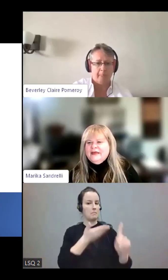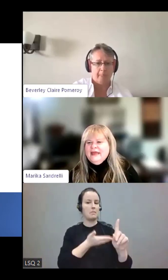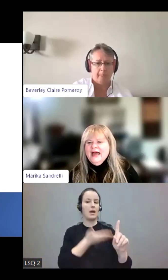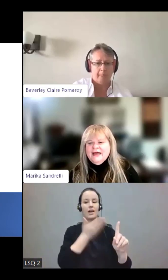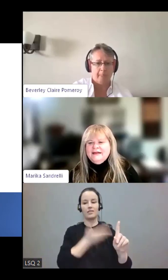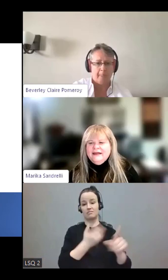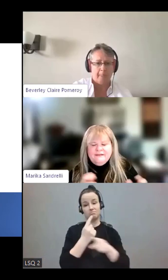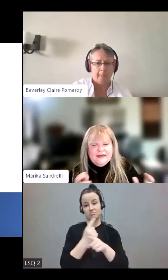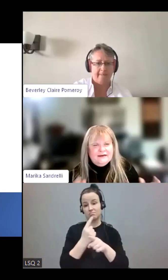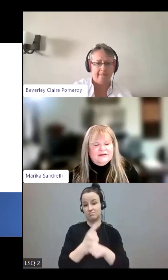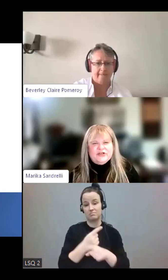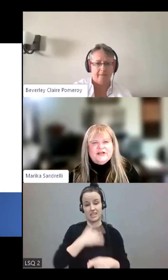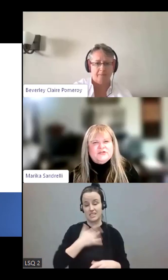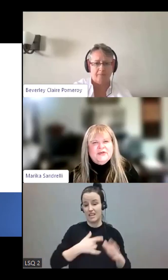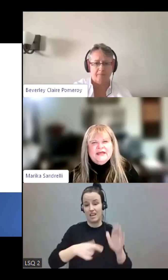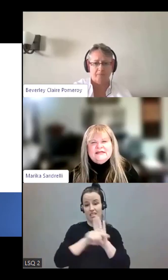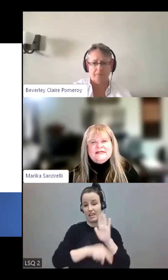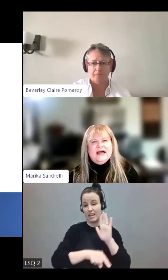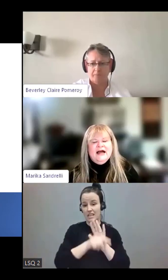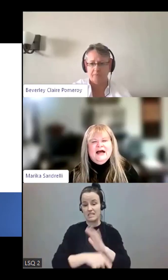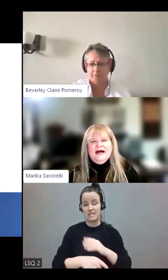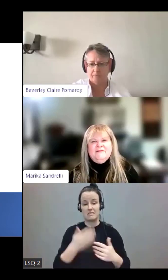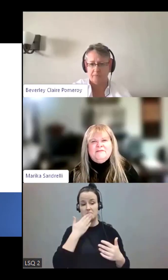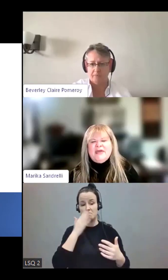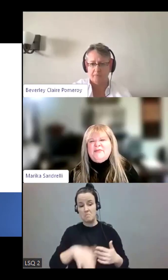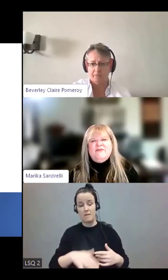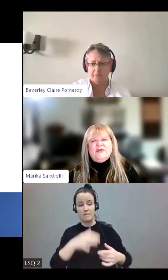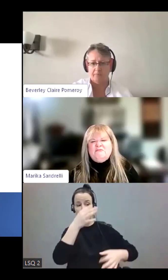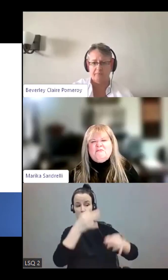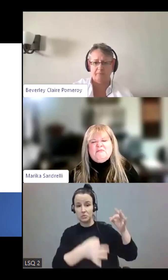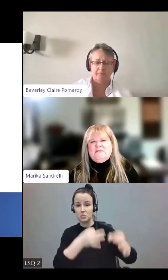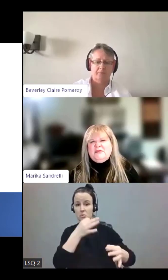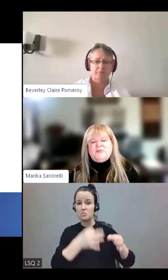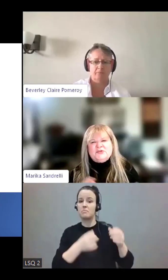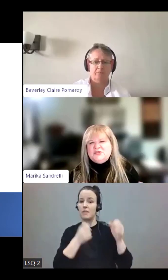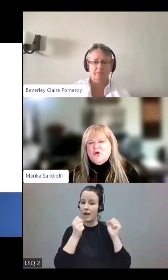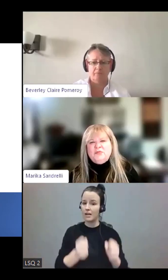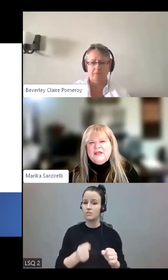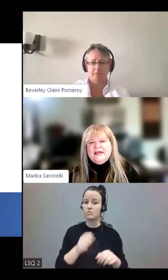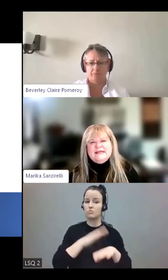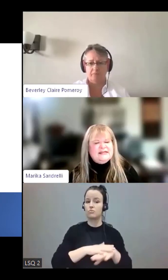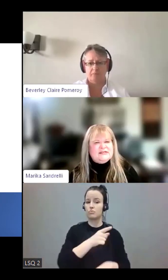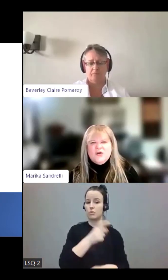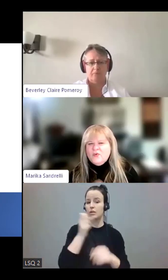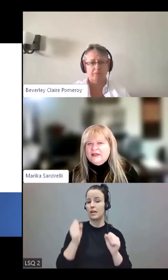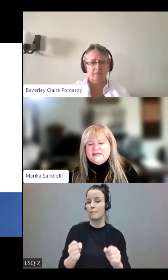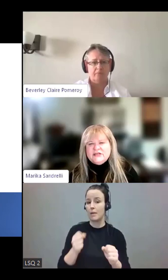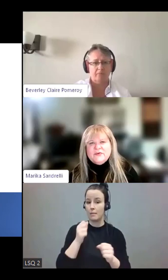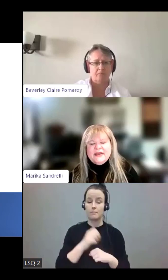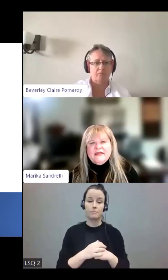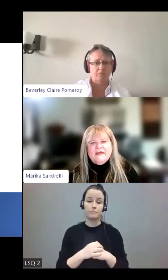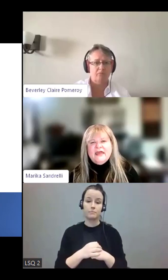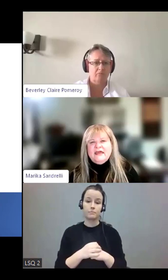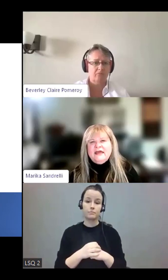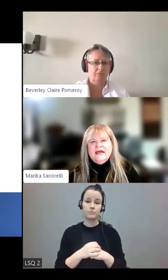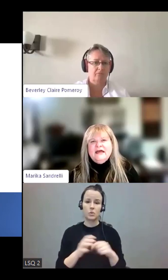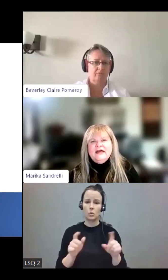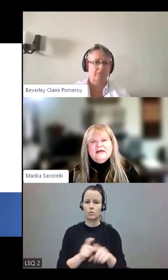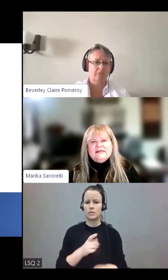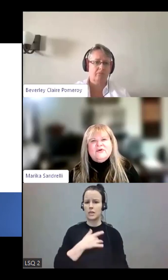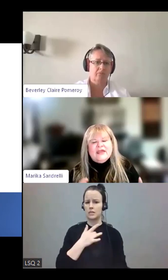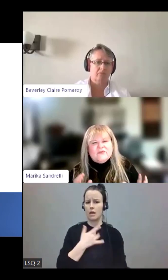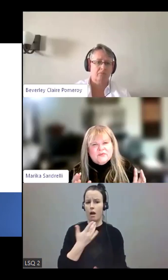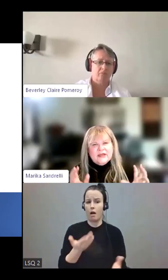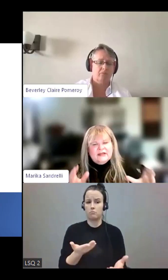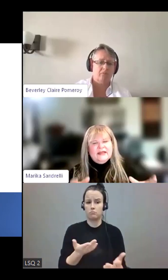ce jugement, peut-être même que cette personne n'est pas prêt à faire quoi que ce soit, donc il n'y a rien à faire, quoi. Donc, vraiment,